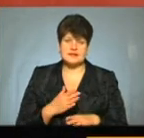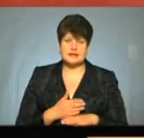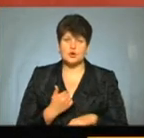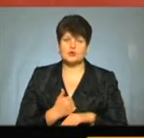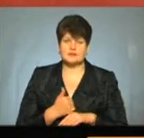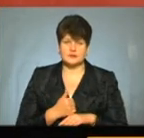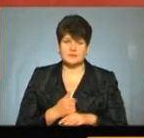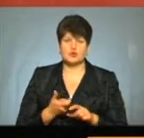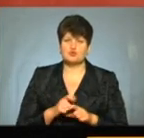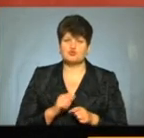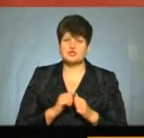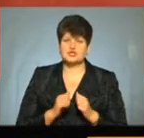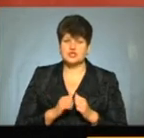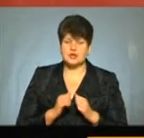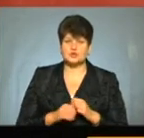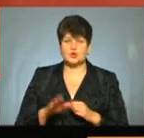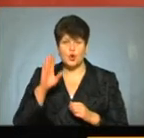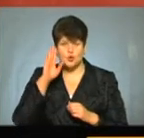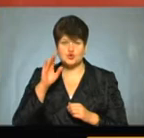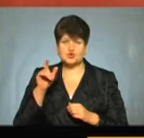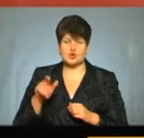часто чоловіки,